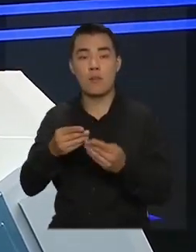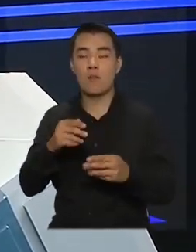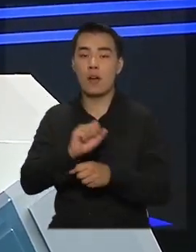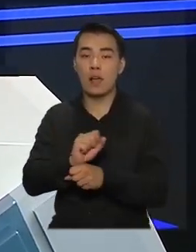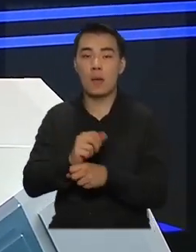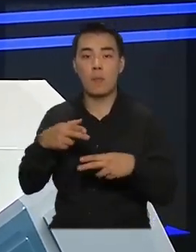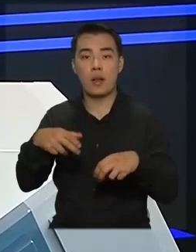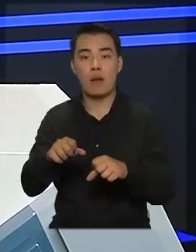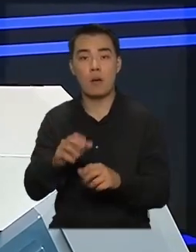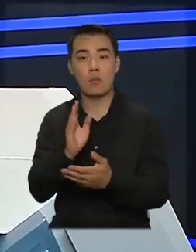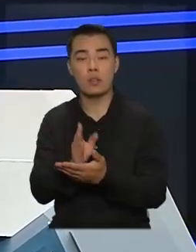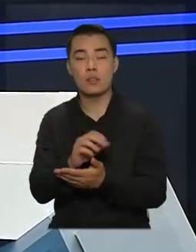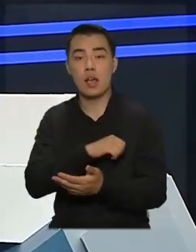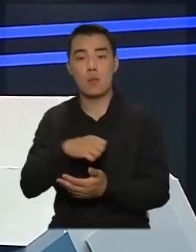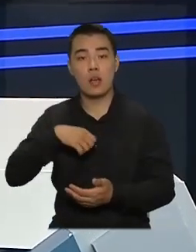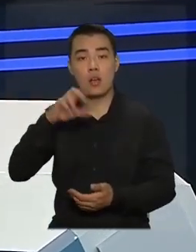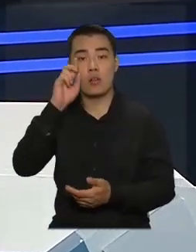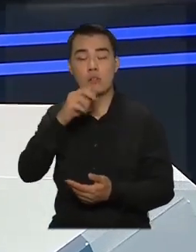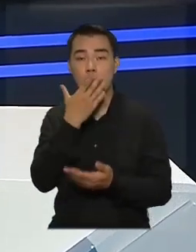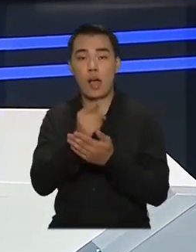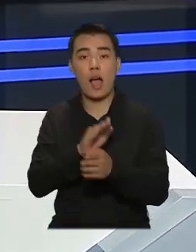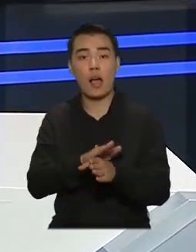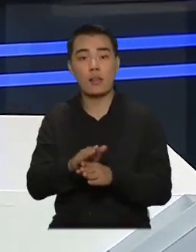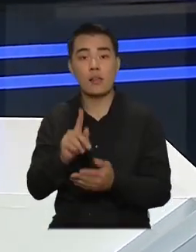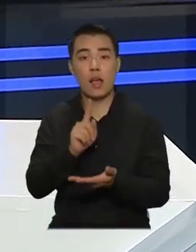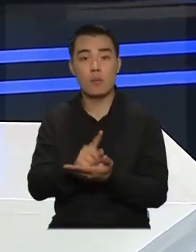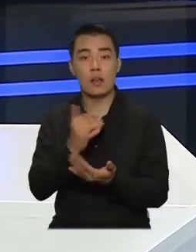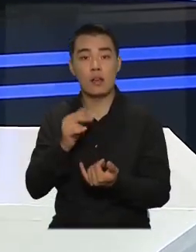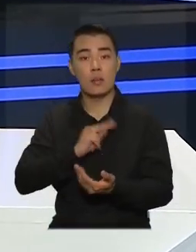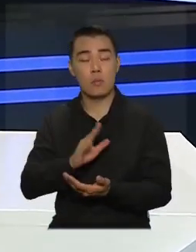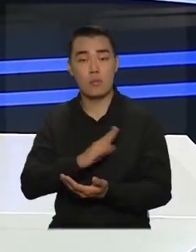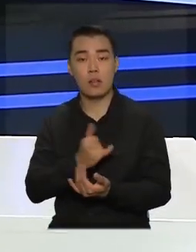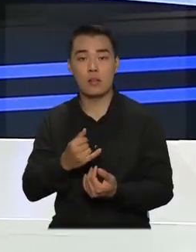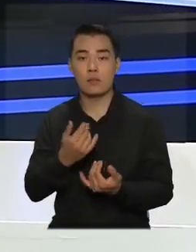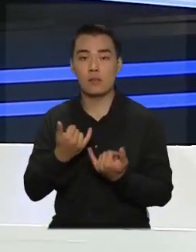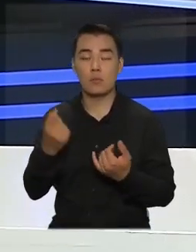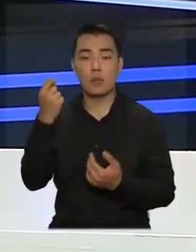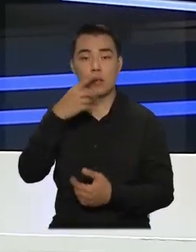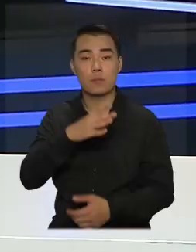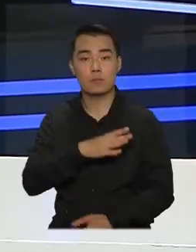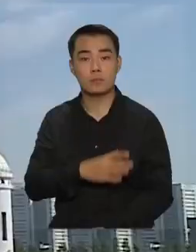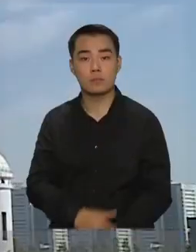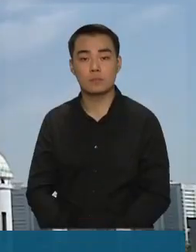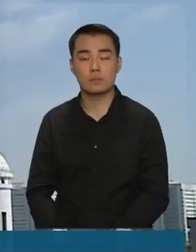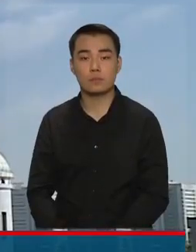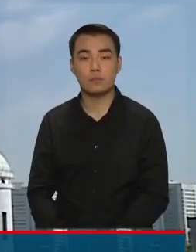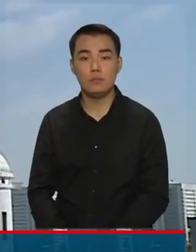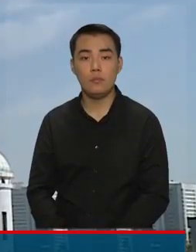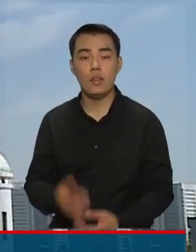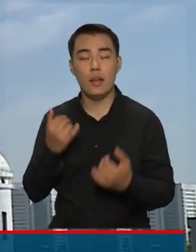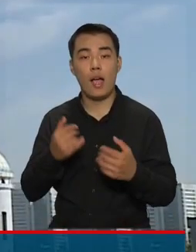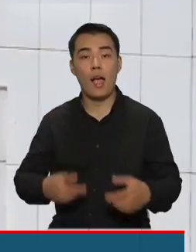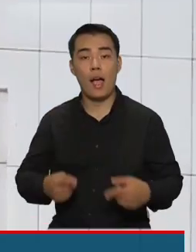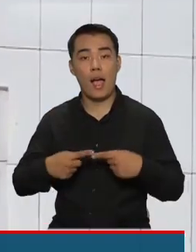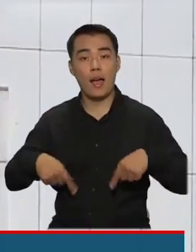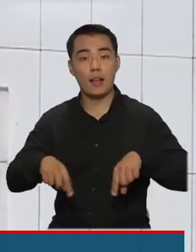А вот насколько само государство исполняет свои обязательства в здравоохранении, узнал Бахтияр Даркиев. Модернизация